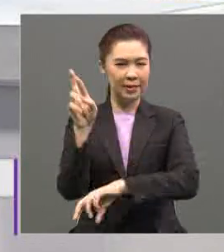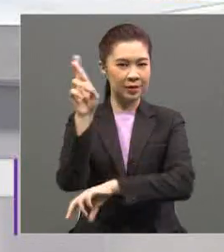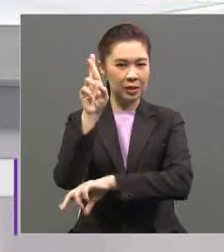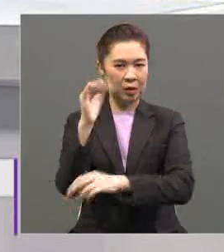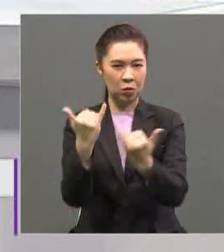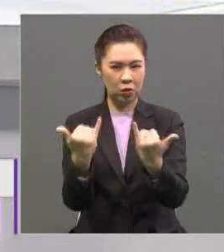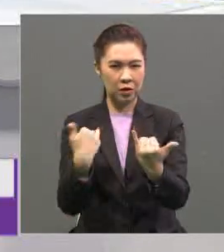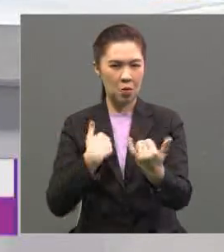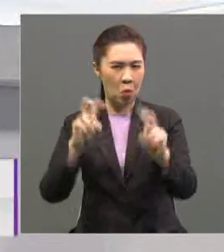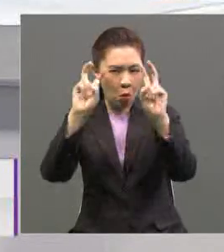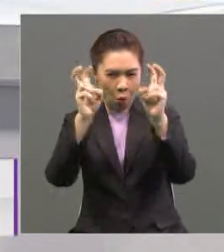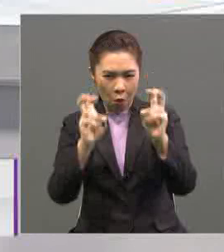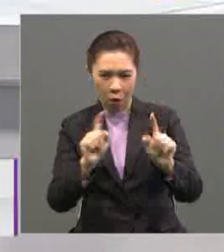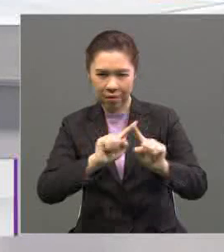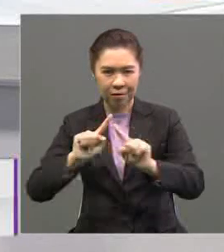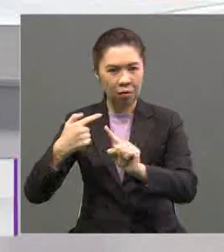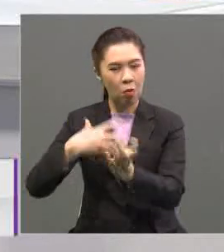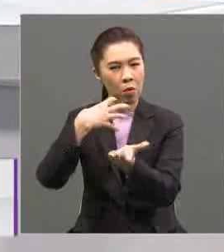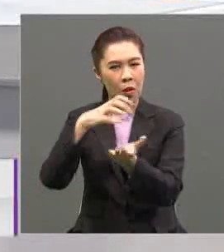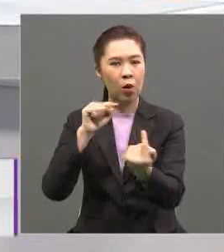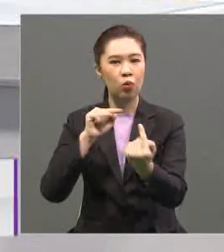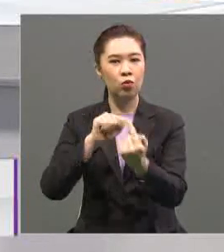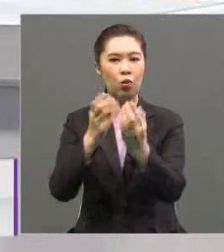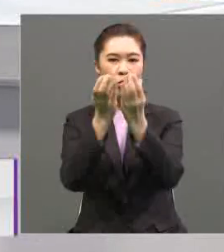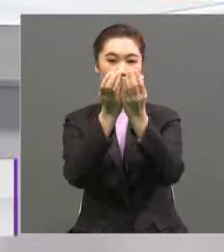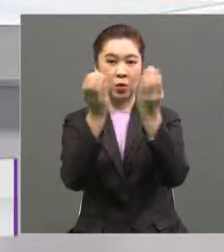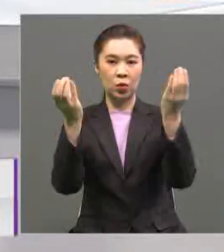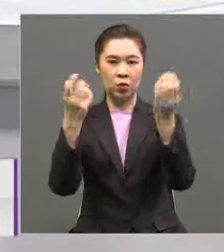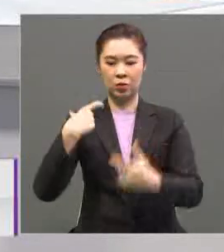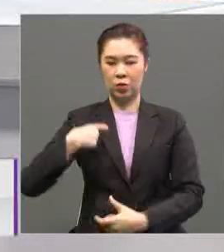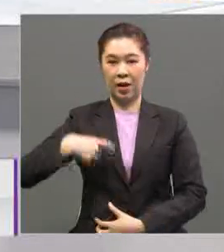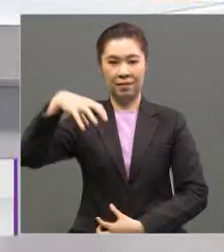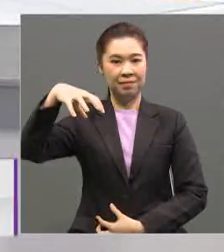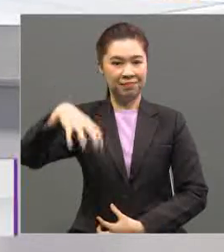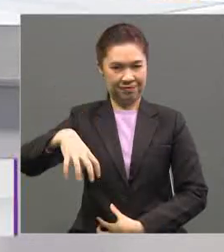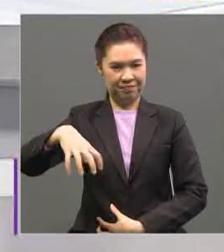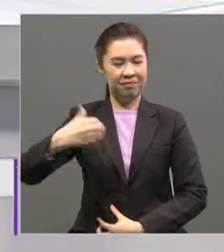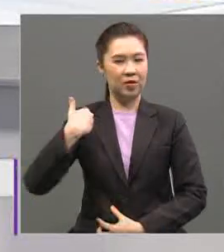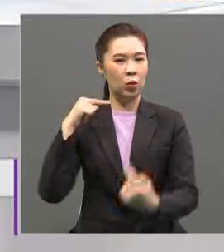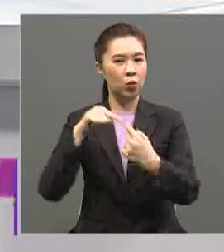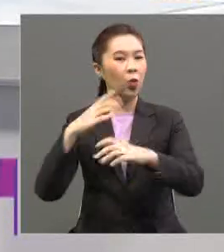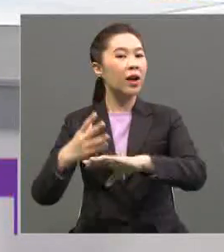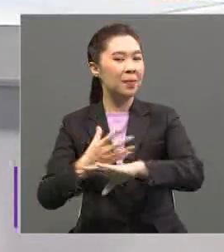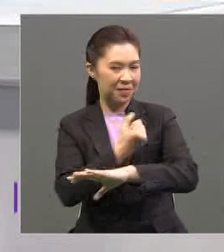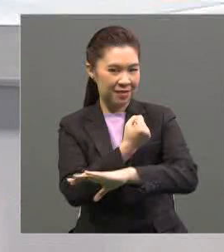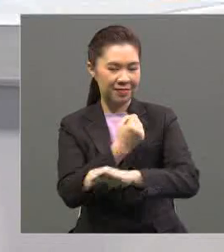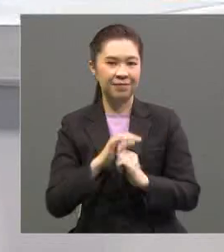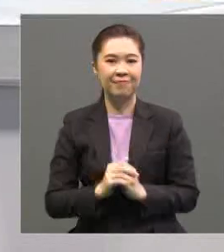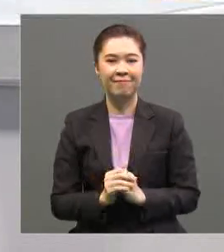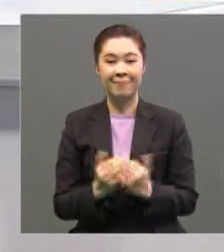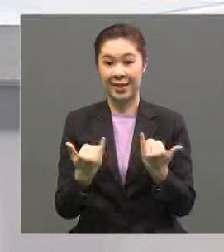อ้ประเด็นเพิ่งมากันหลั่งไหลเลยนะจากศาลรัฐธรรมนูญเร ื ่องของการบ้านการเมืองเอาเป็นว่า